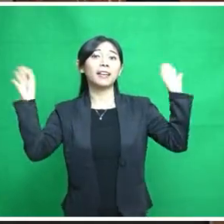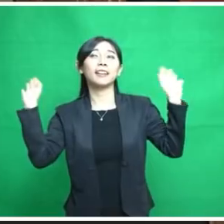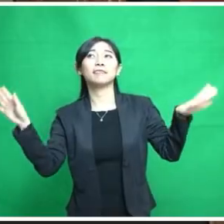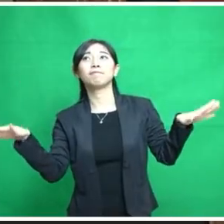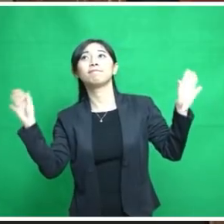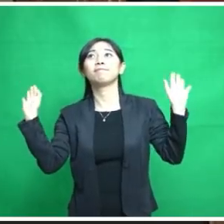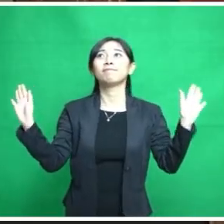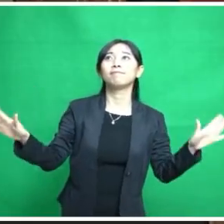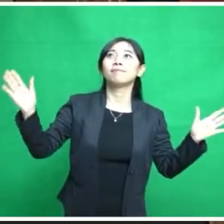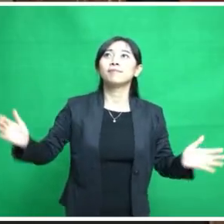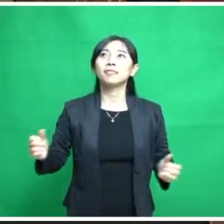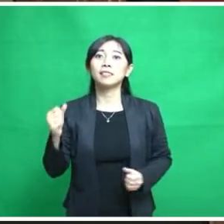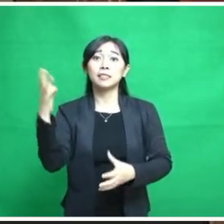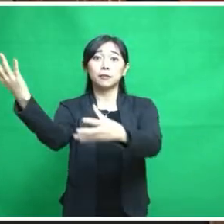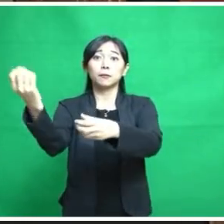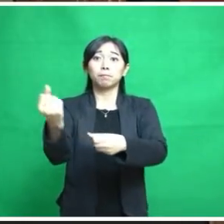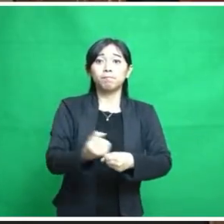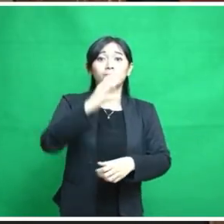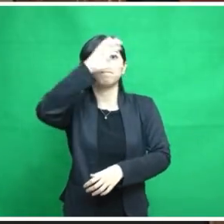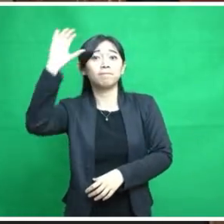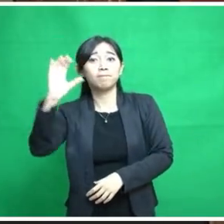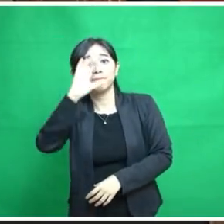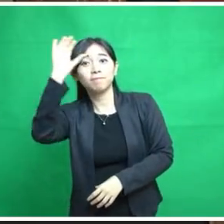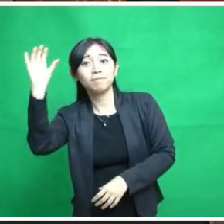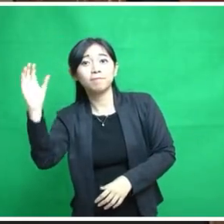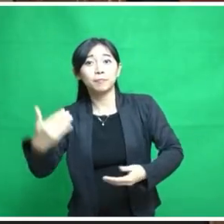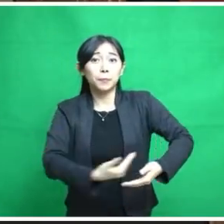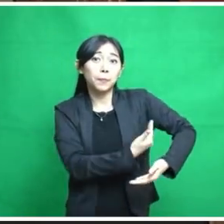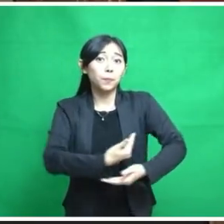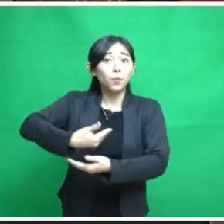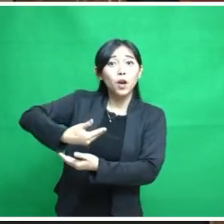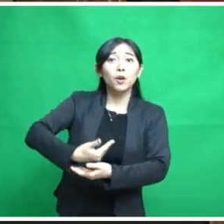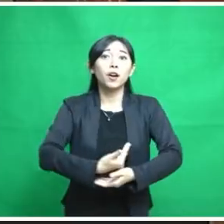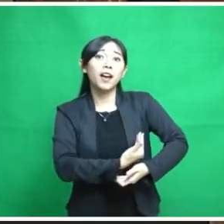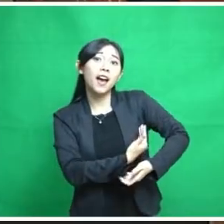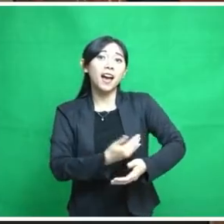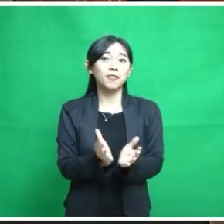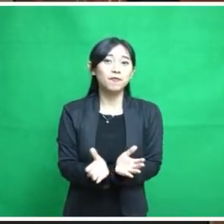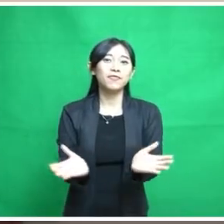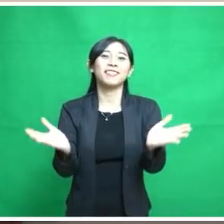Kaslah cari sang bali di palungan.